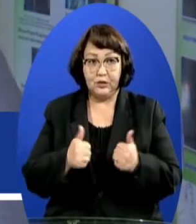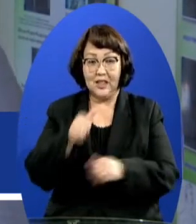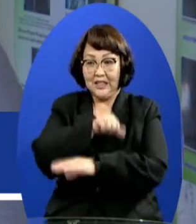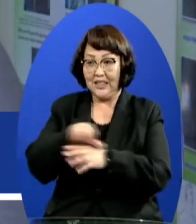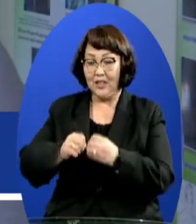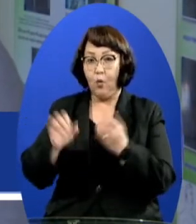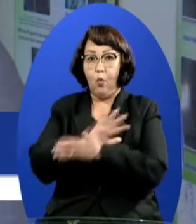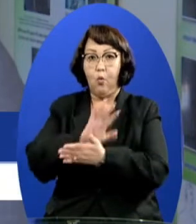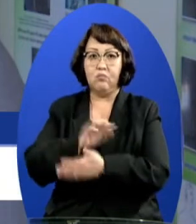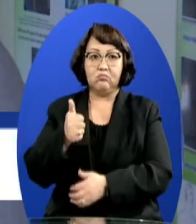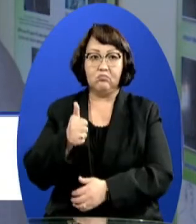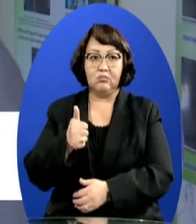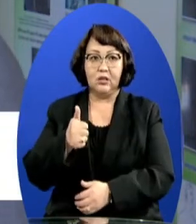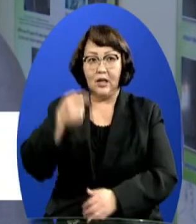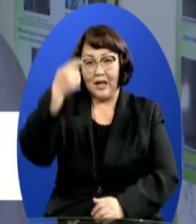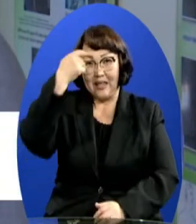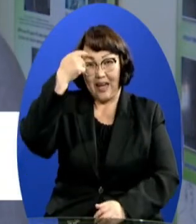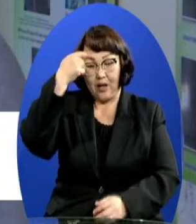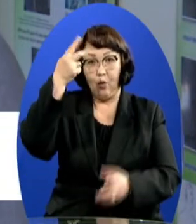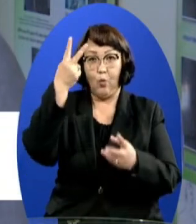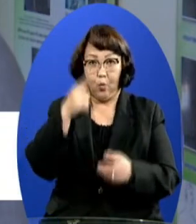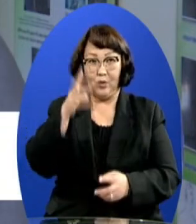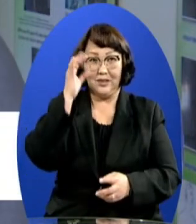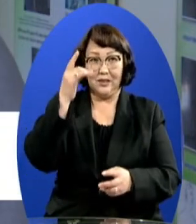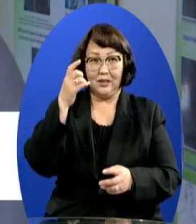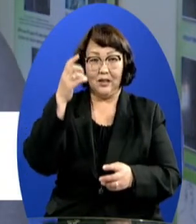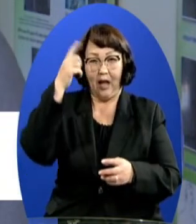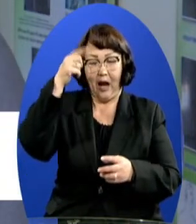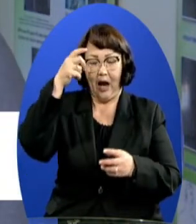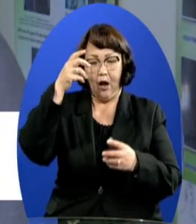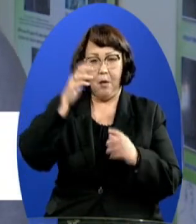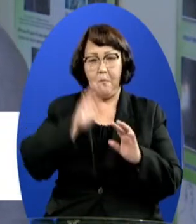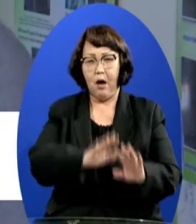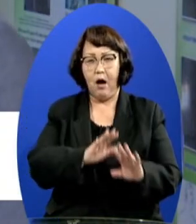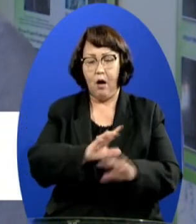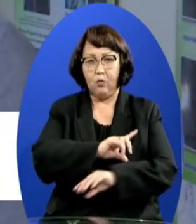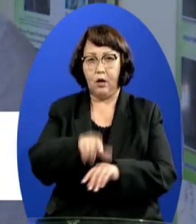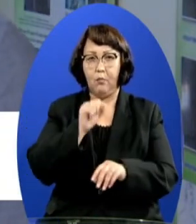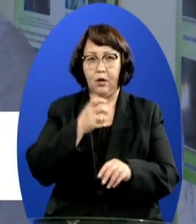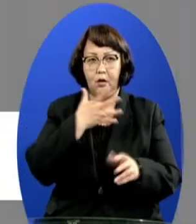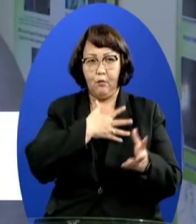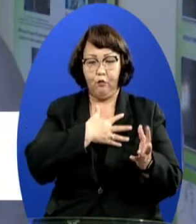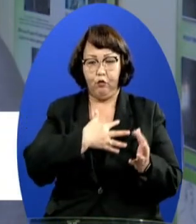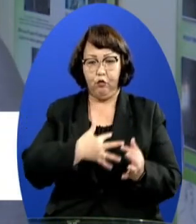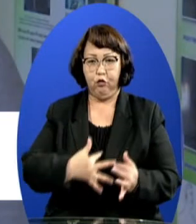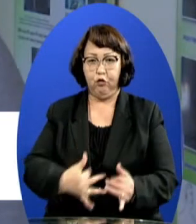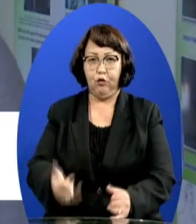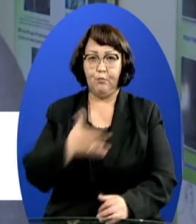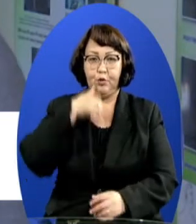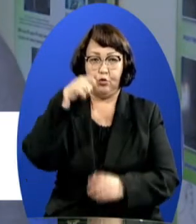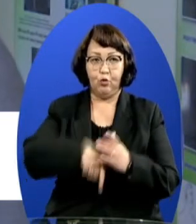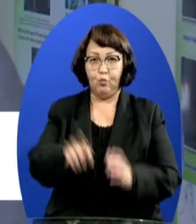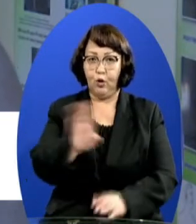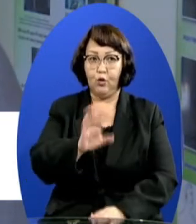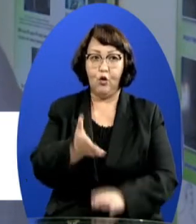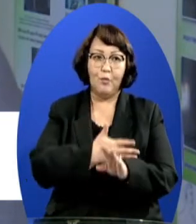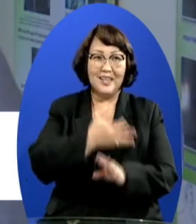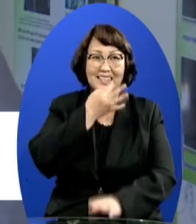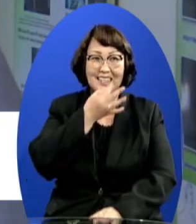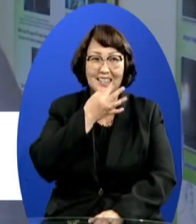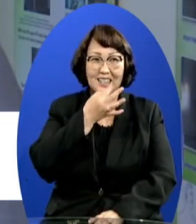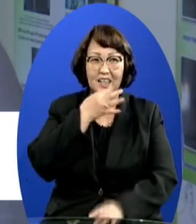тэр архны өвхөлтөө боломжтой донор ба бусад хүний амь нас аврах боломж нь ингээд цаг хугацаар хэмжигдээд буурчдаг. Эртэн шилжүүлэн суулгах хэмжлэгээ маань буйнэдэд